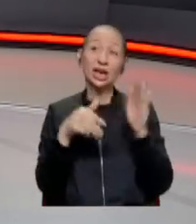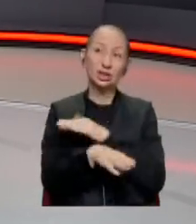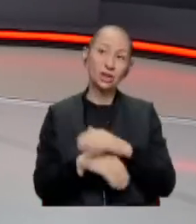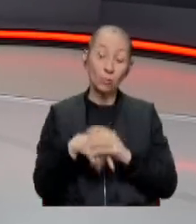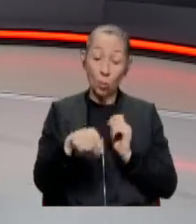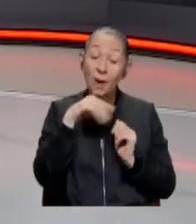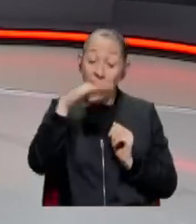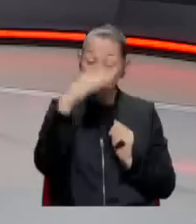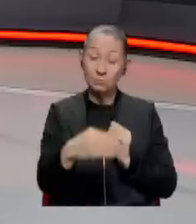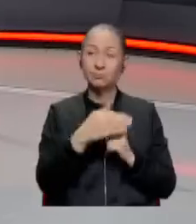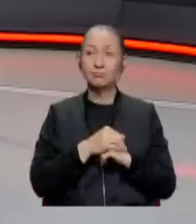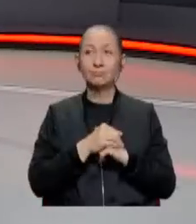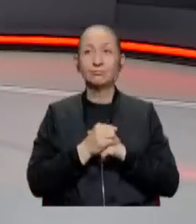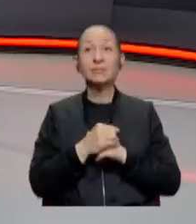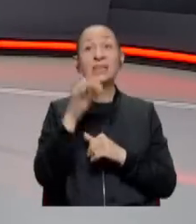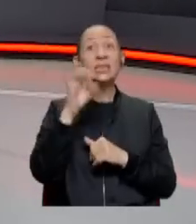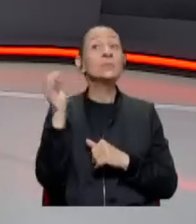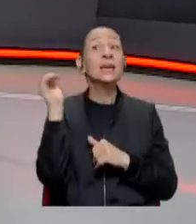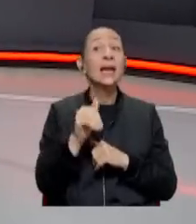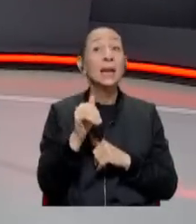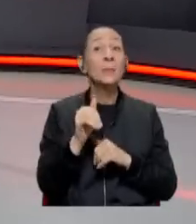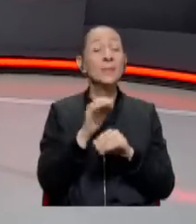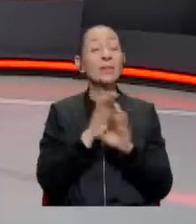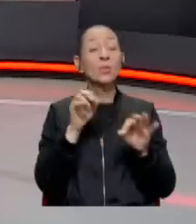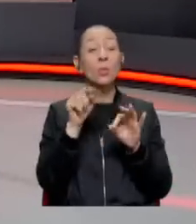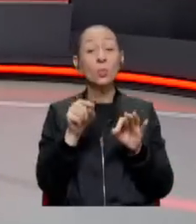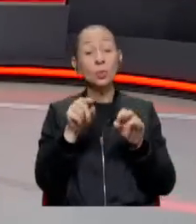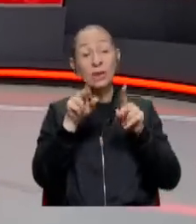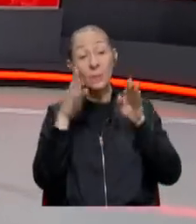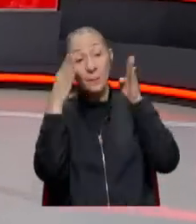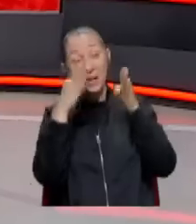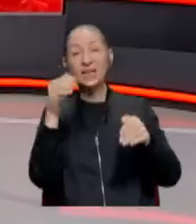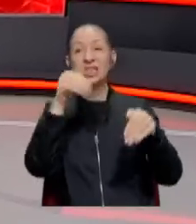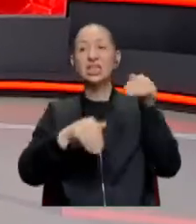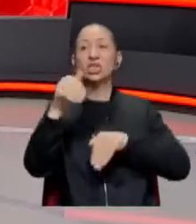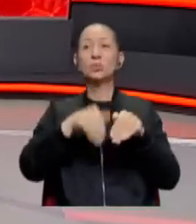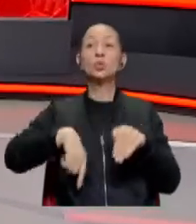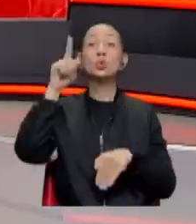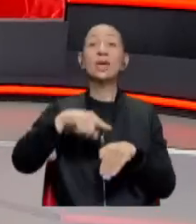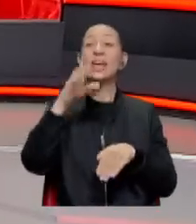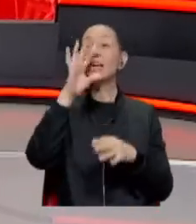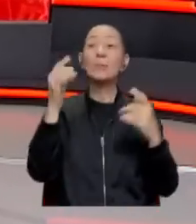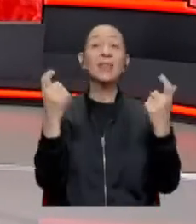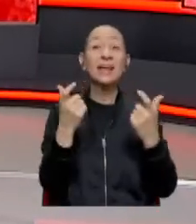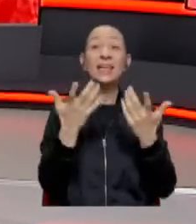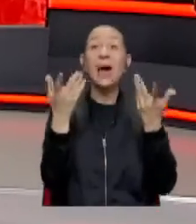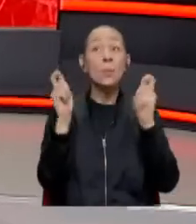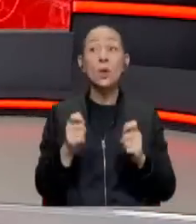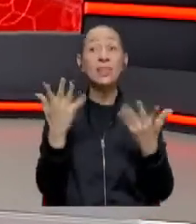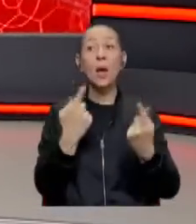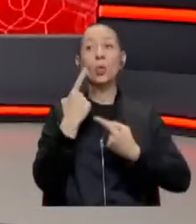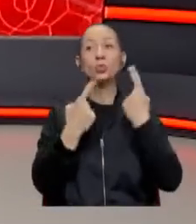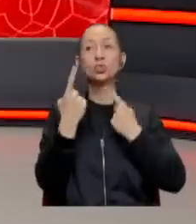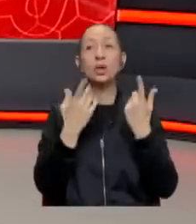bu bayram Şimdi gelelim Tam da bu açıdan bakacağımız seçim günlüğüne kimlerde ne yapıyor neler